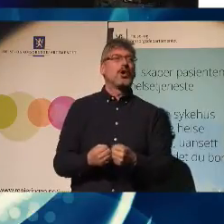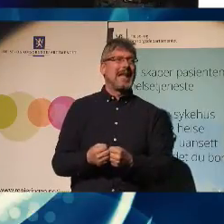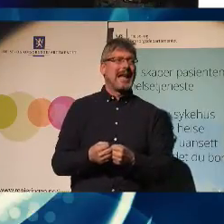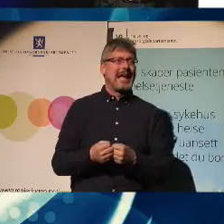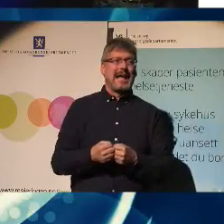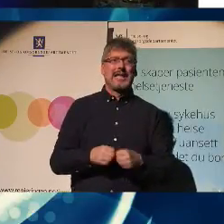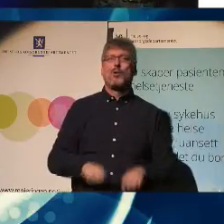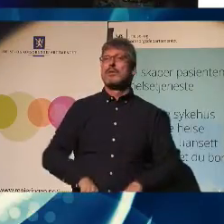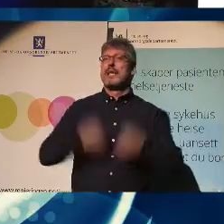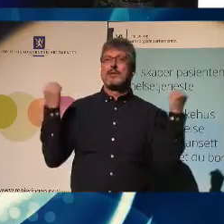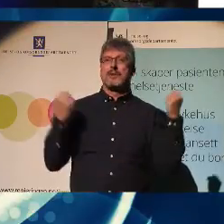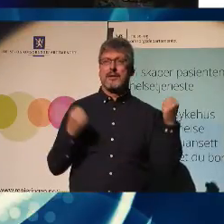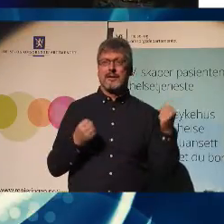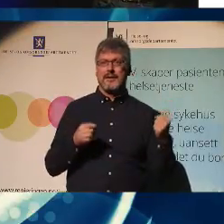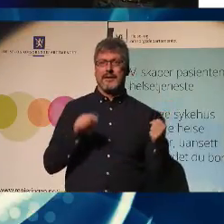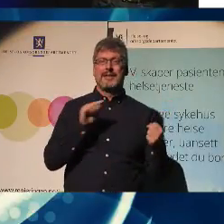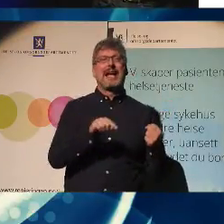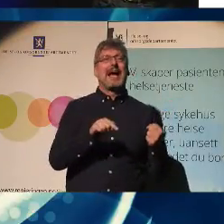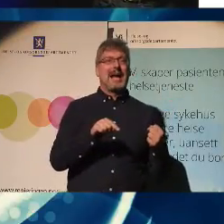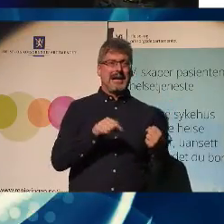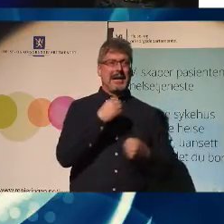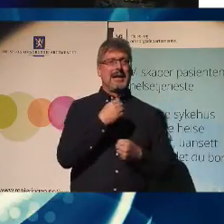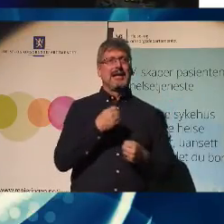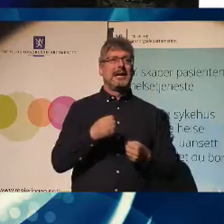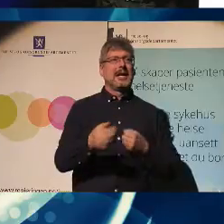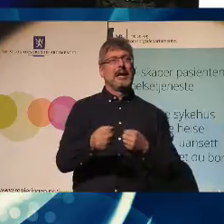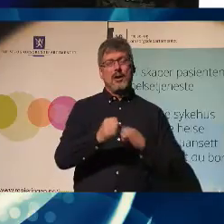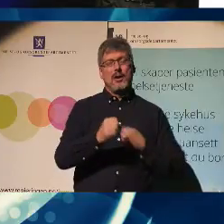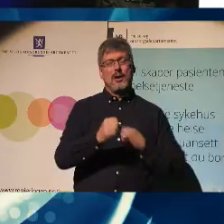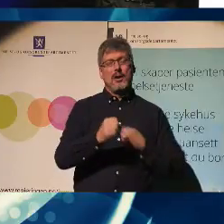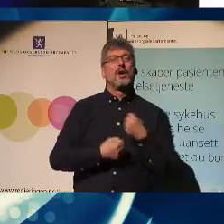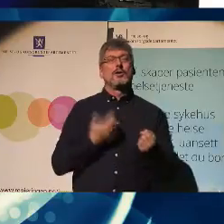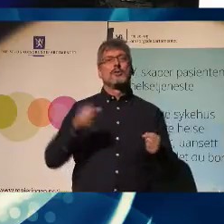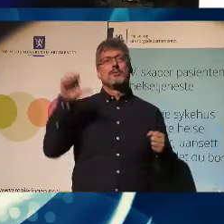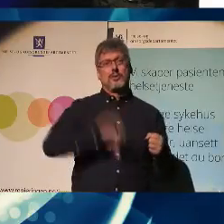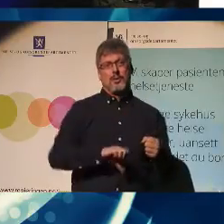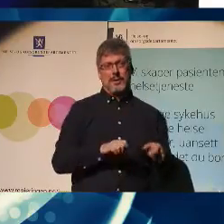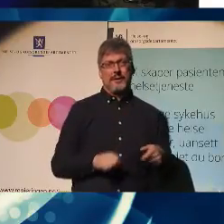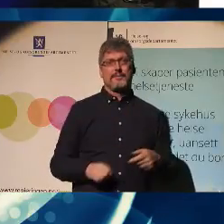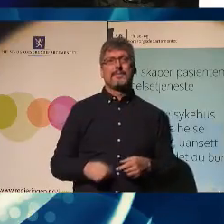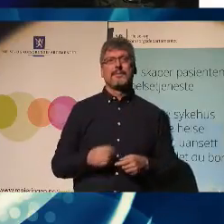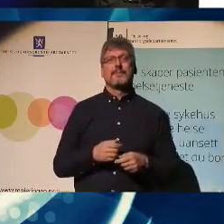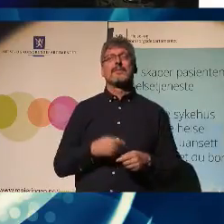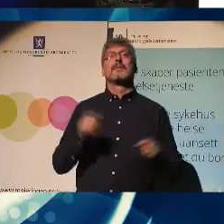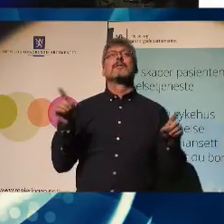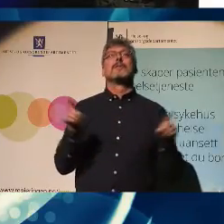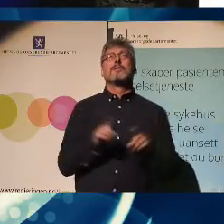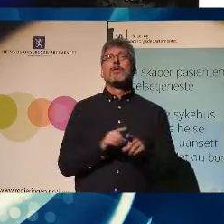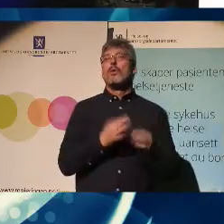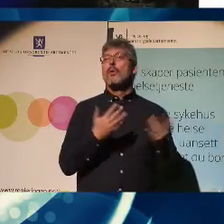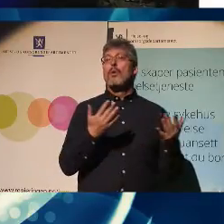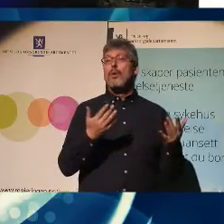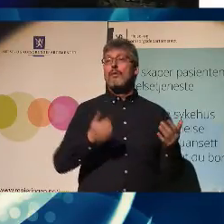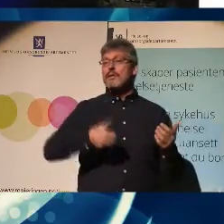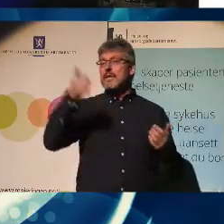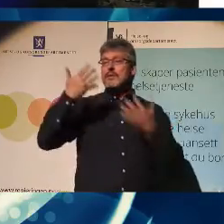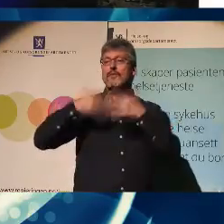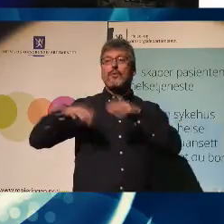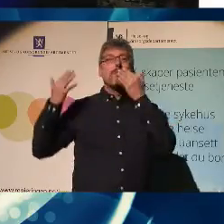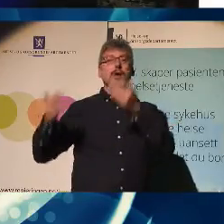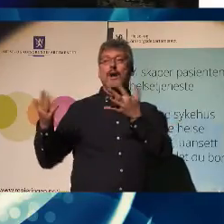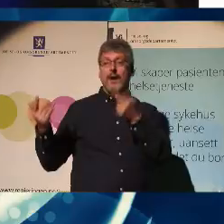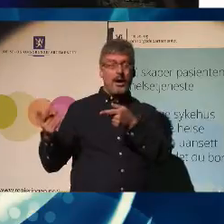destruktivt der hvor det utøves dårlig, eller hvor det ikke så veldig mye ledelse. Så hva da ledelse der hvor det fungerer godt? Og